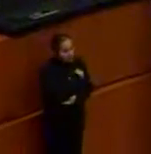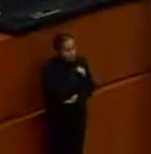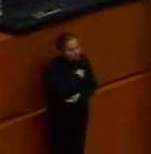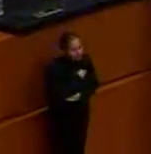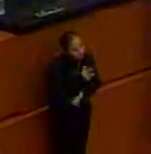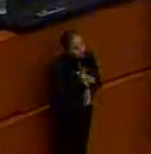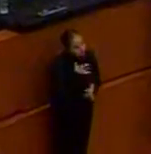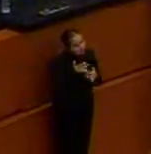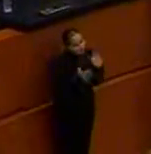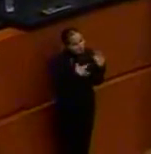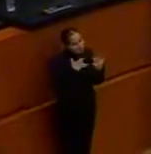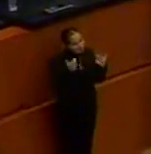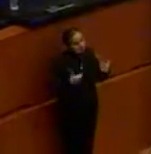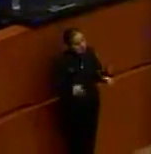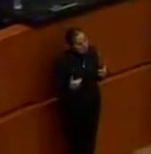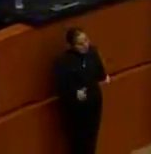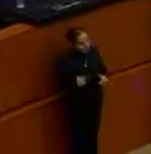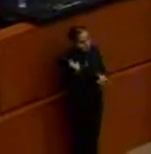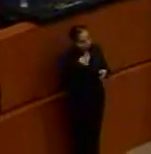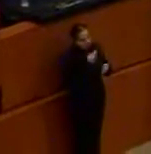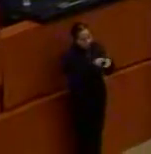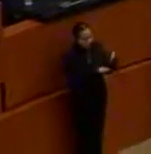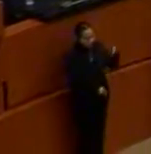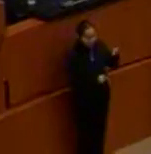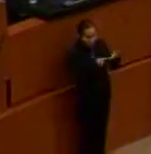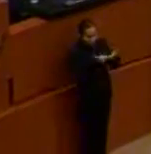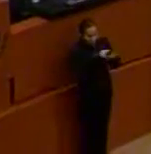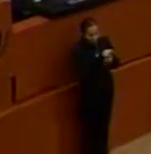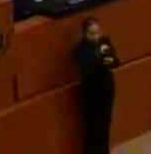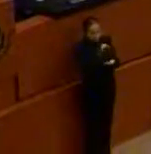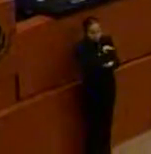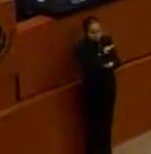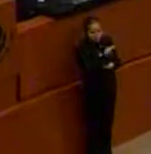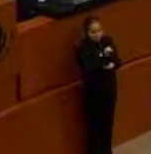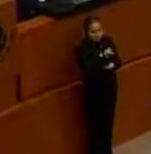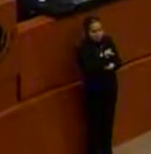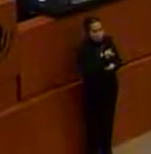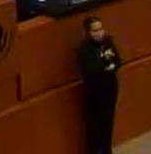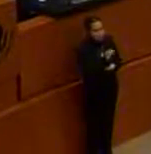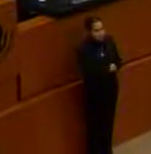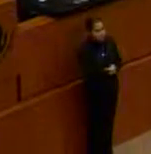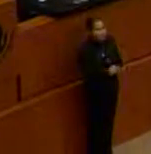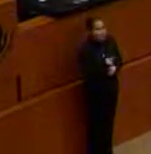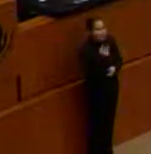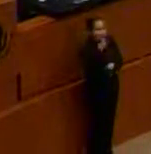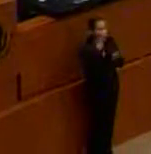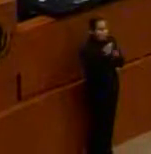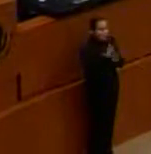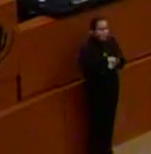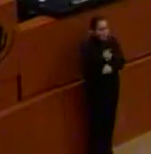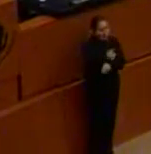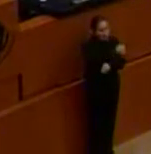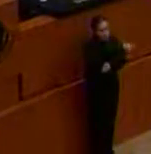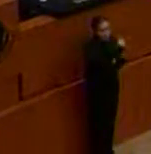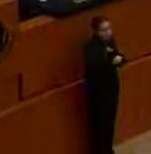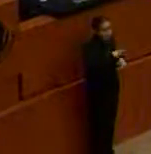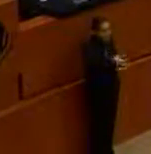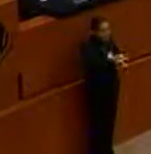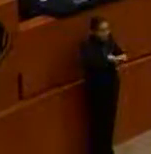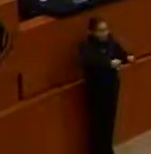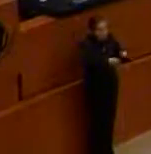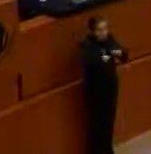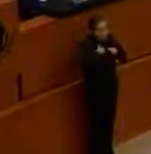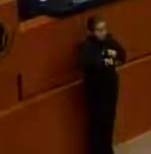le quatrième mondial en termes de PIB, ou GDP en anglais, par habitant, il faut savoir que le coût de la vie y est aussi très